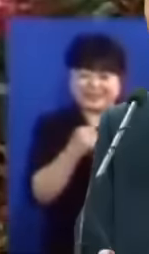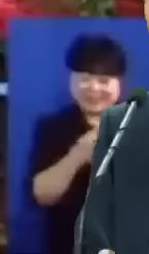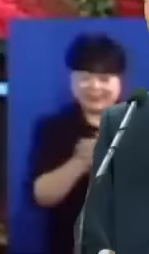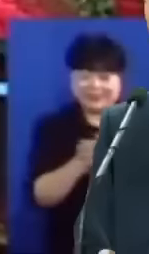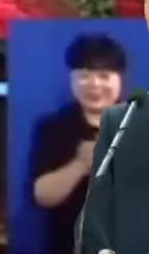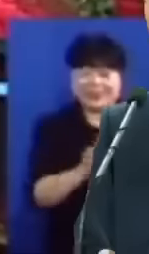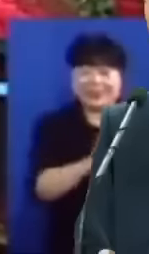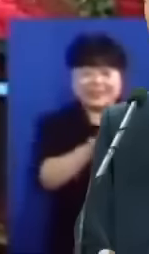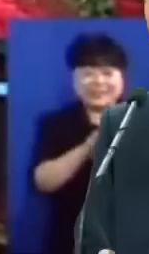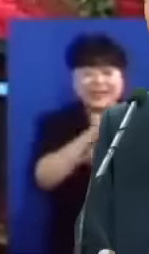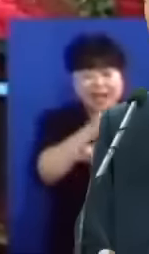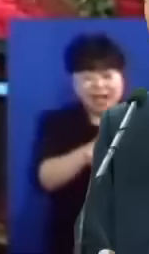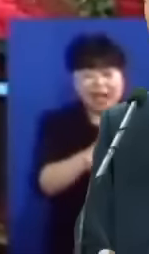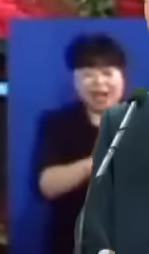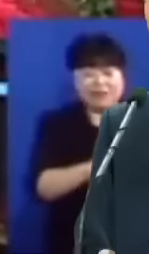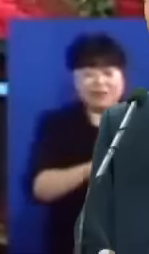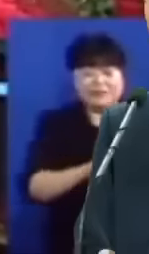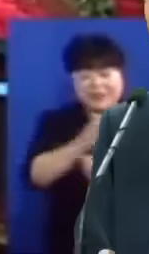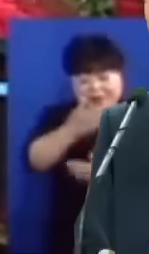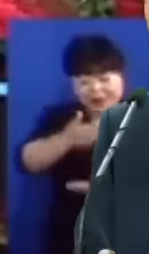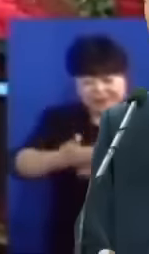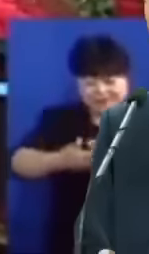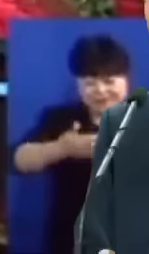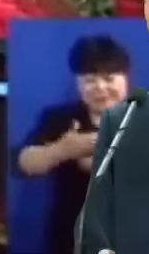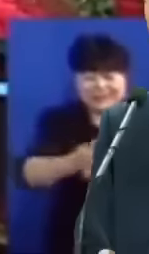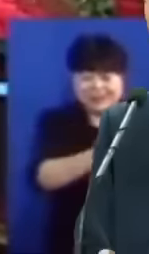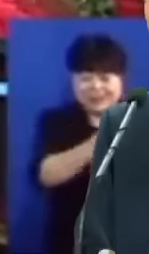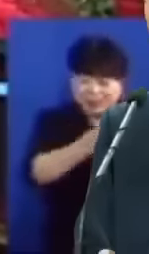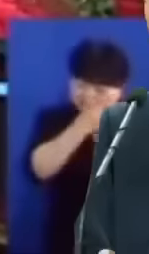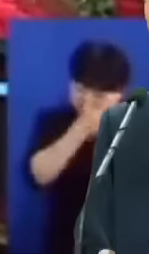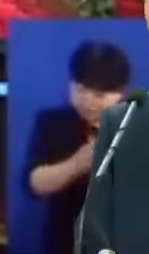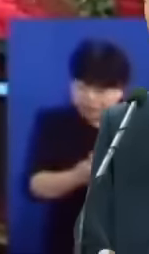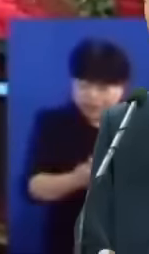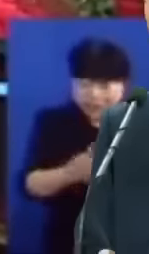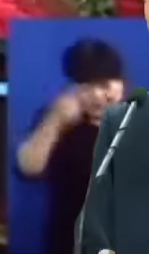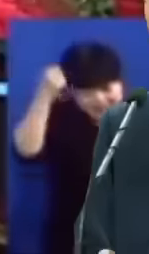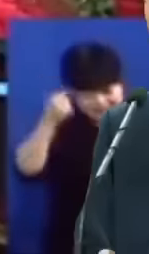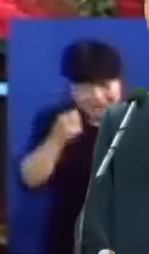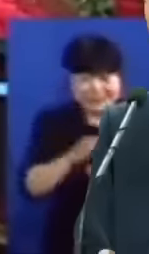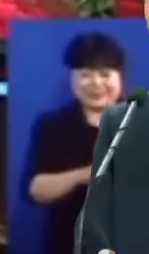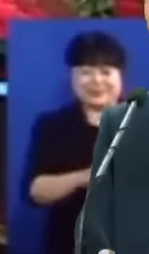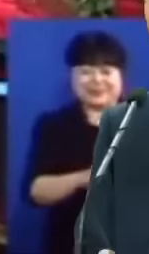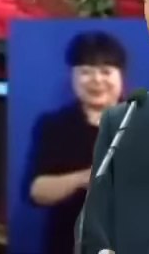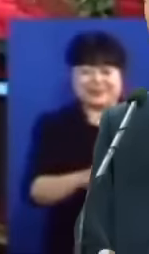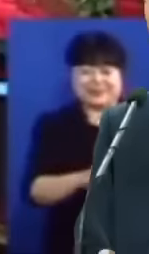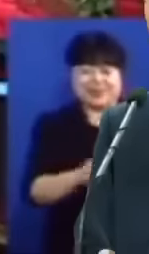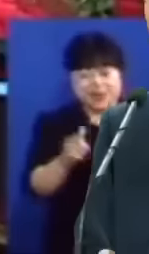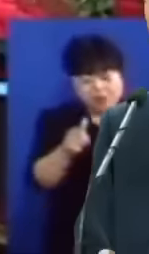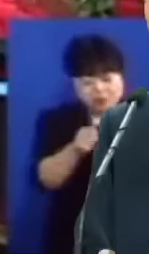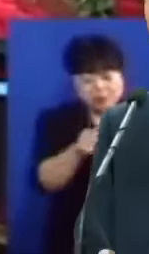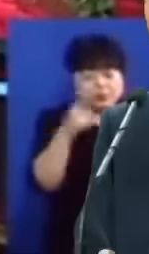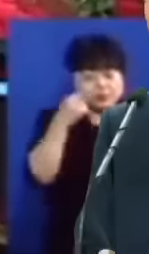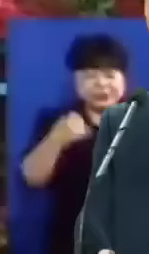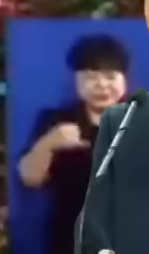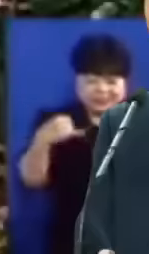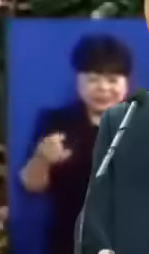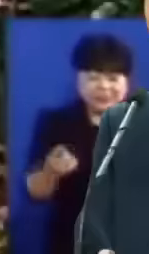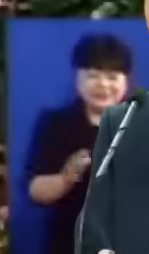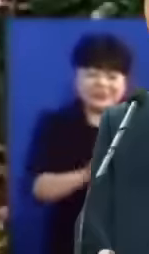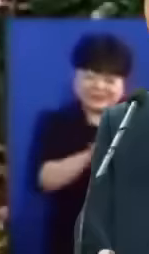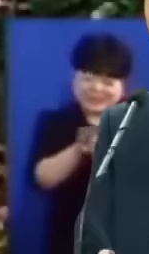그러므로 사랑하고 사랑받는 이 일이 얼마나 중요한 것을 잊지 말아야 되는 것입니다. 부부와 부모 자식 간의